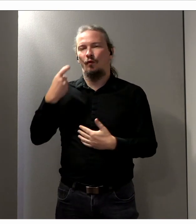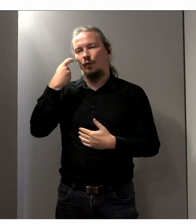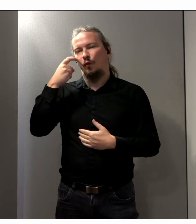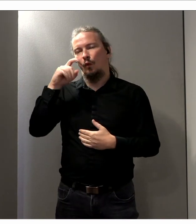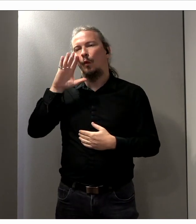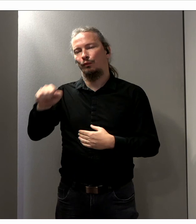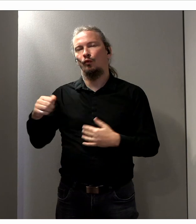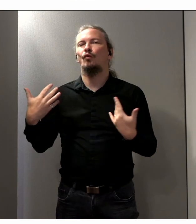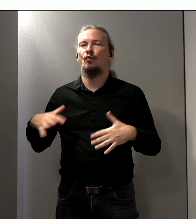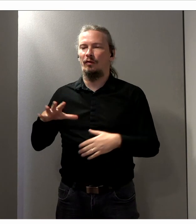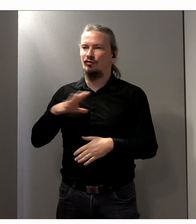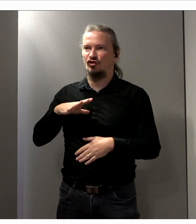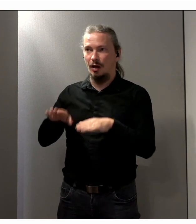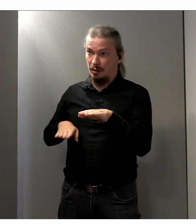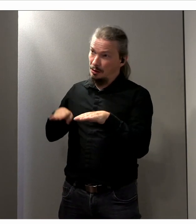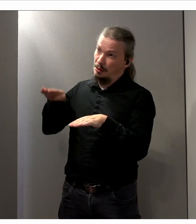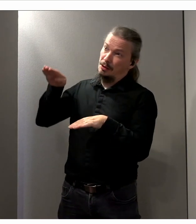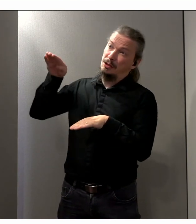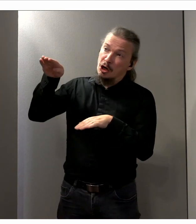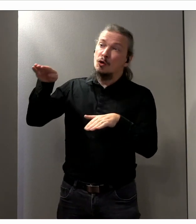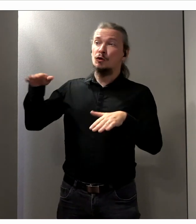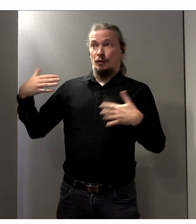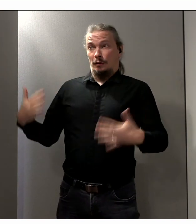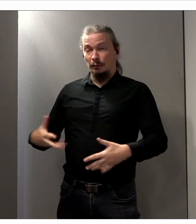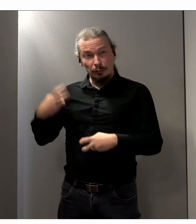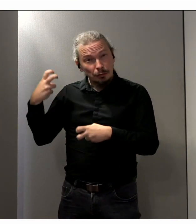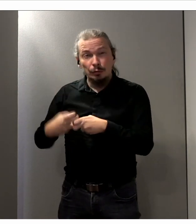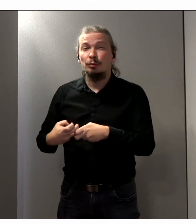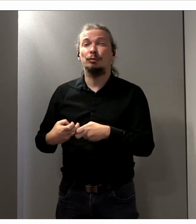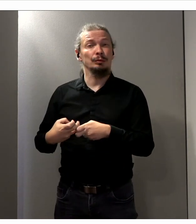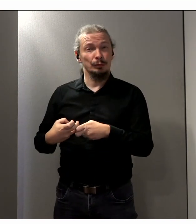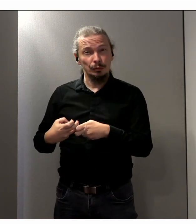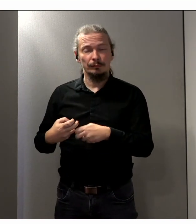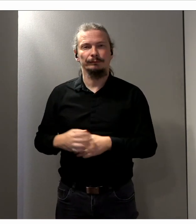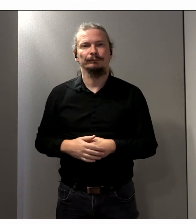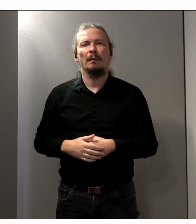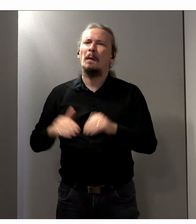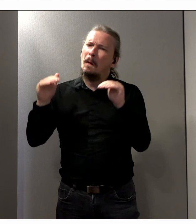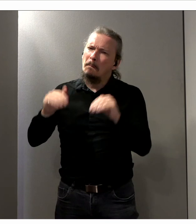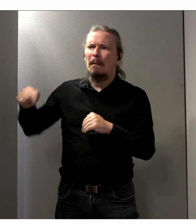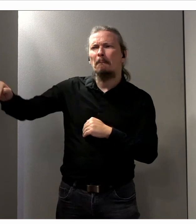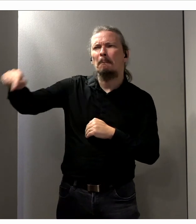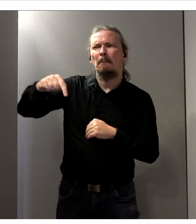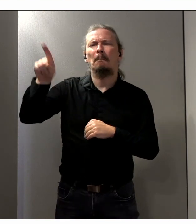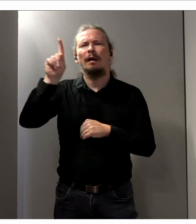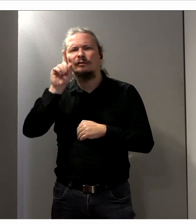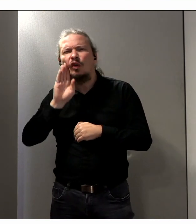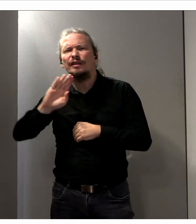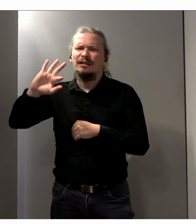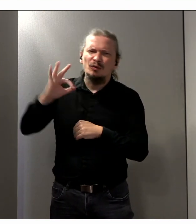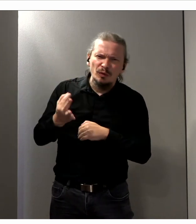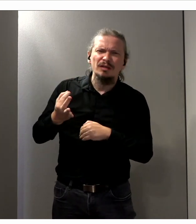qu'il y avait des marches infranchissables. Malgré la grande gentillesse de tous les